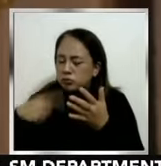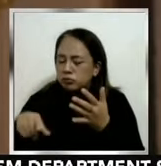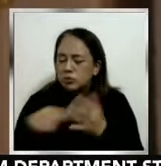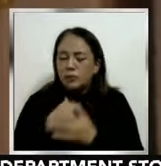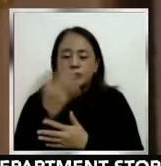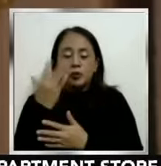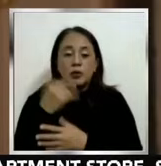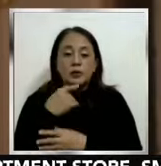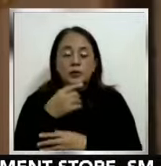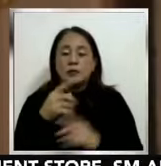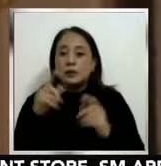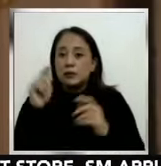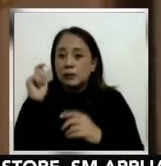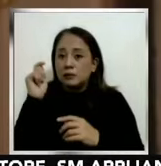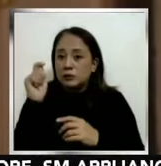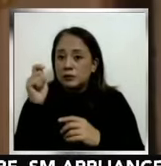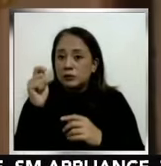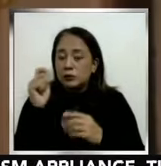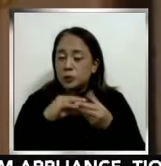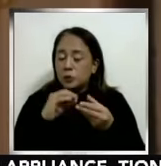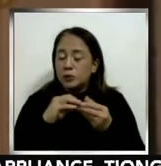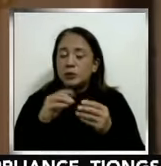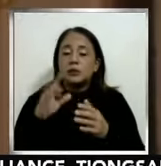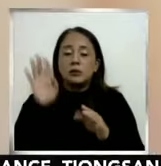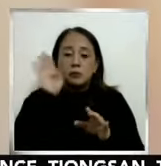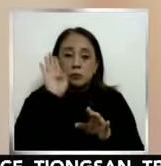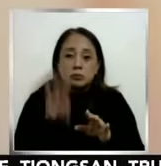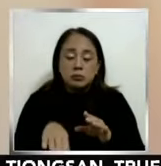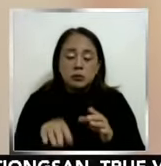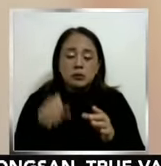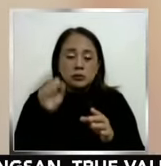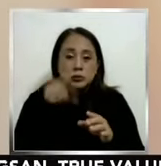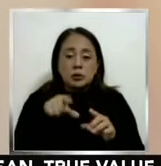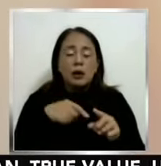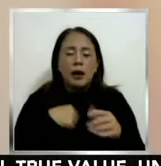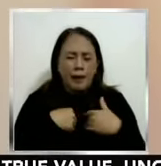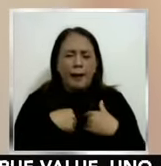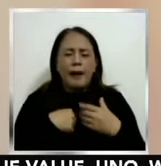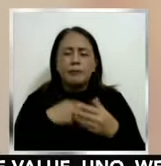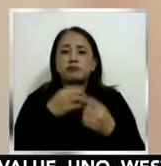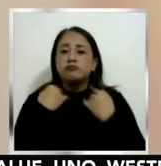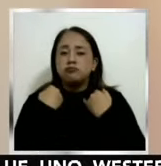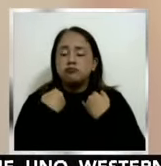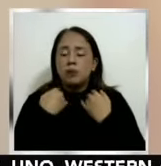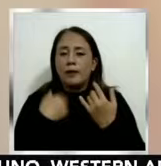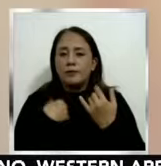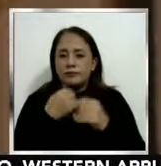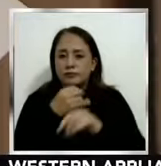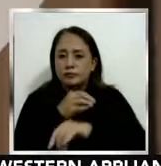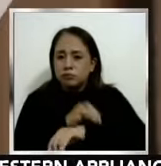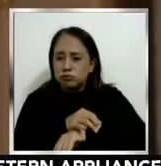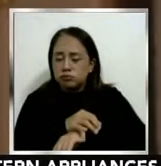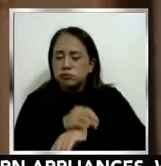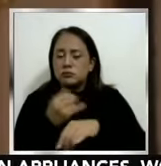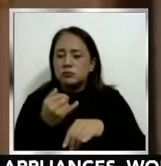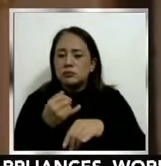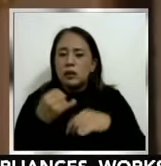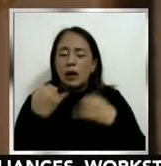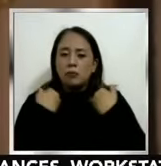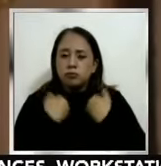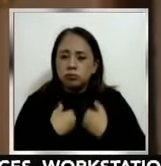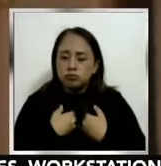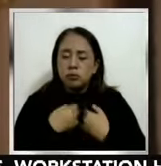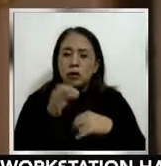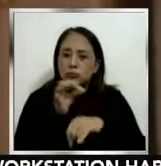testimonya ng kapatid, merong alahas ang biktima, no? May kwintas at trilo,